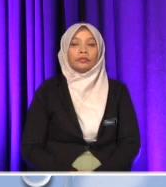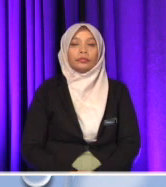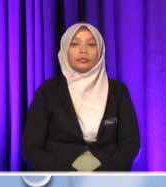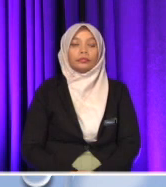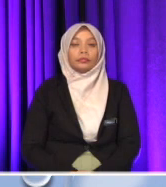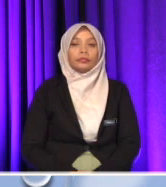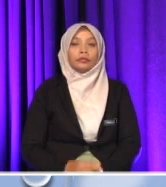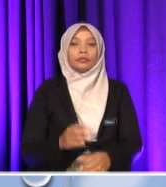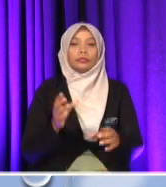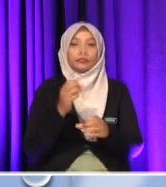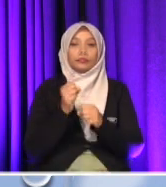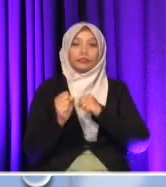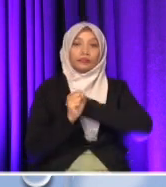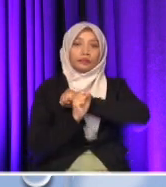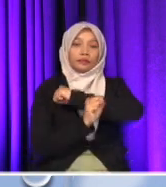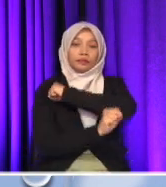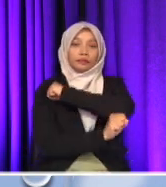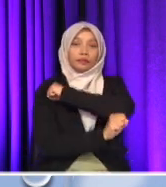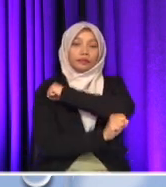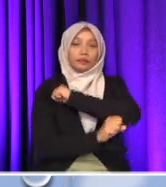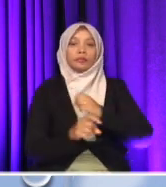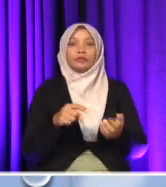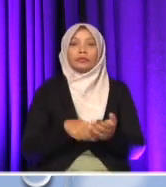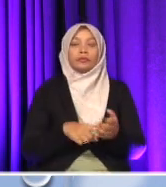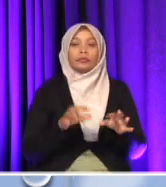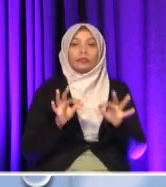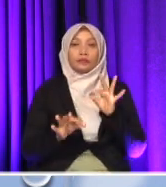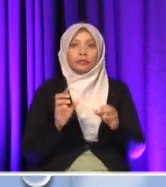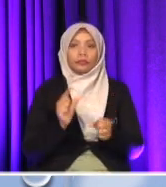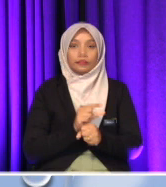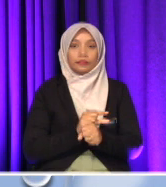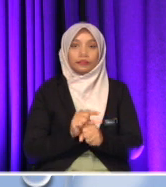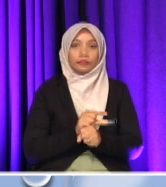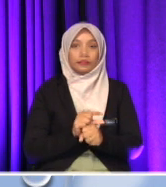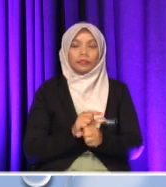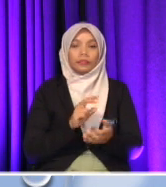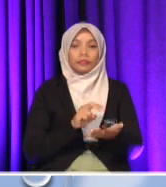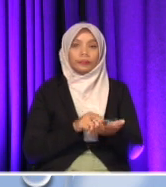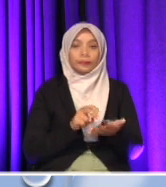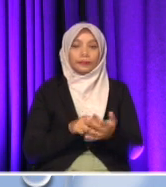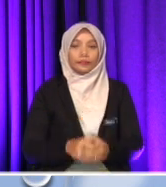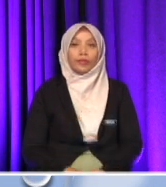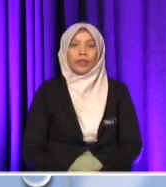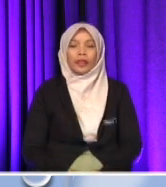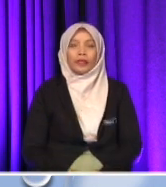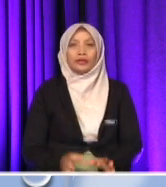sudut ni. Terus kalau kita menggunakan pola kalkulator mode kompleks ni, kita terus dapat sudut.